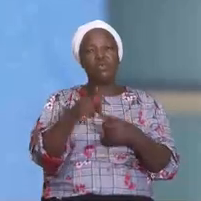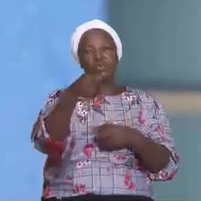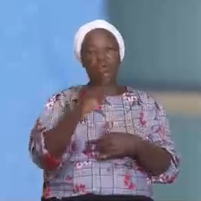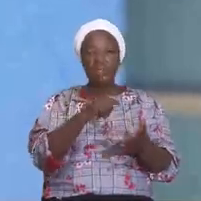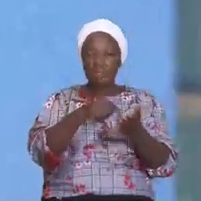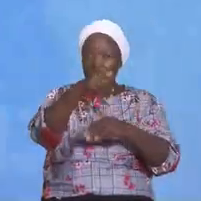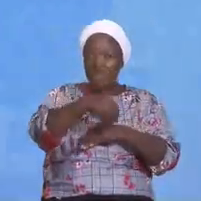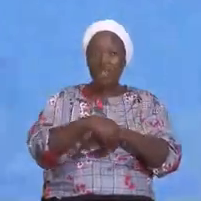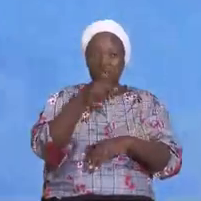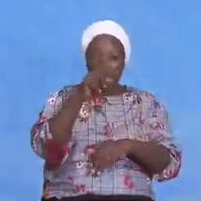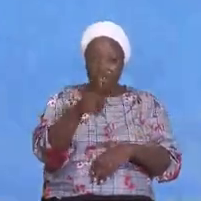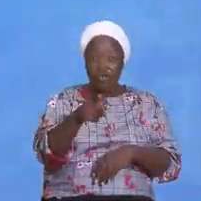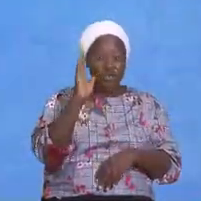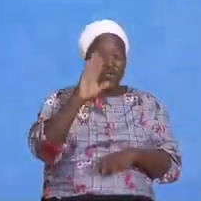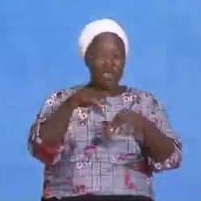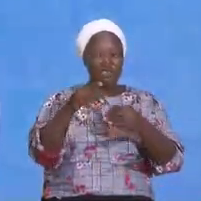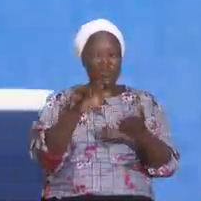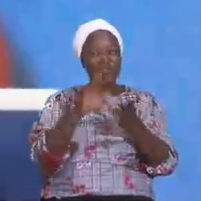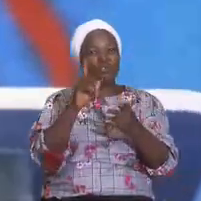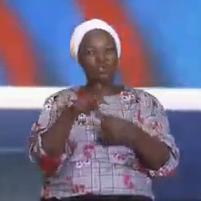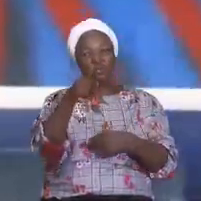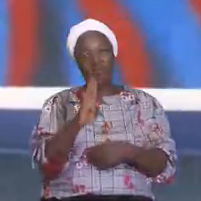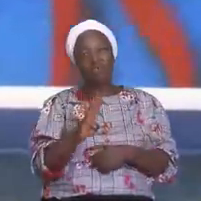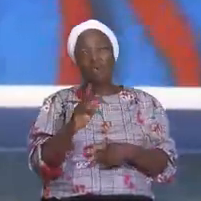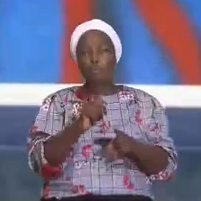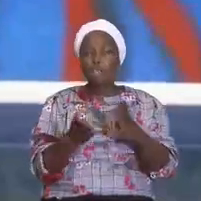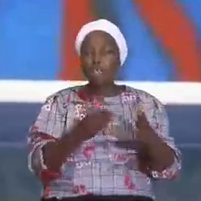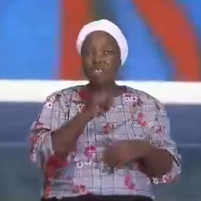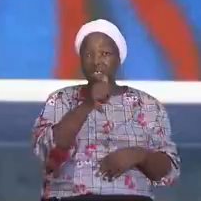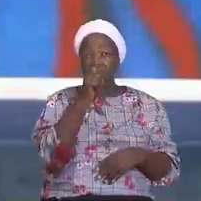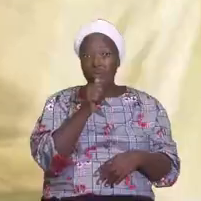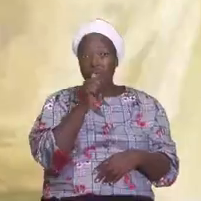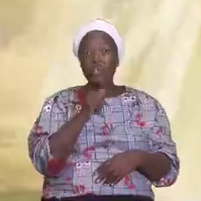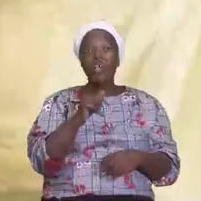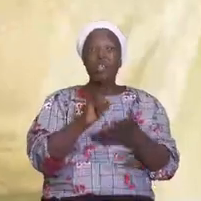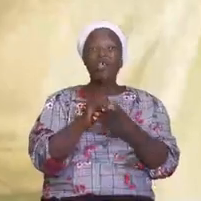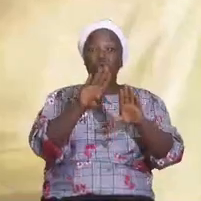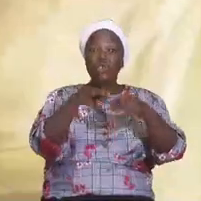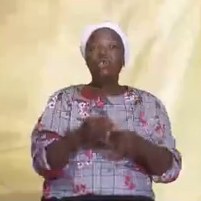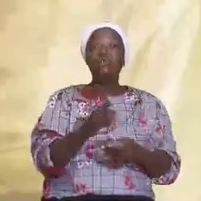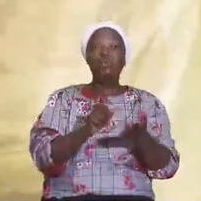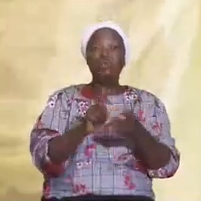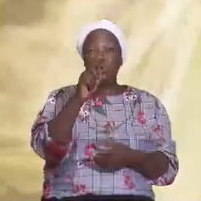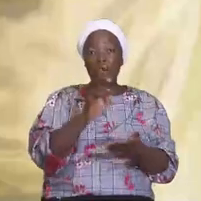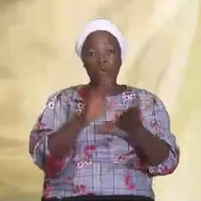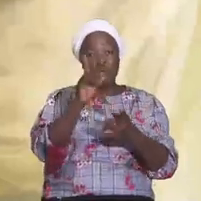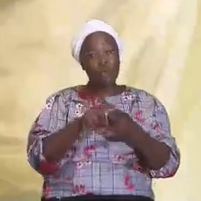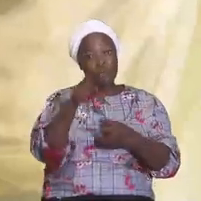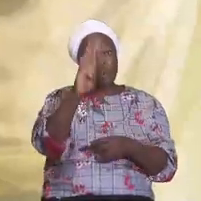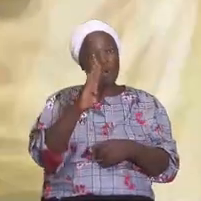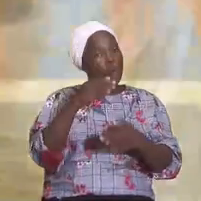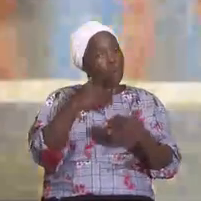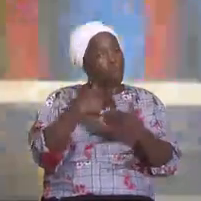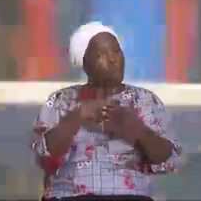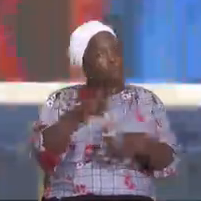foi, donnant gloire à Dieu. Ce soir, tu vas donner gloire à Dieu. Mais vous savez, voici